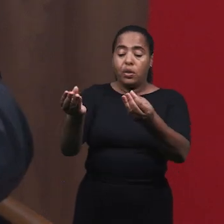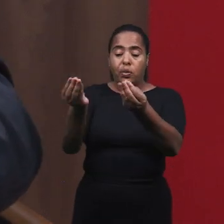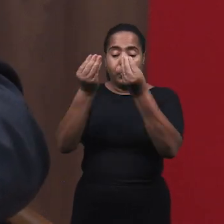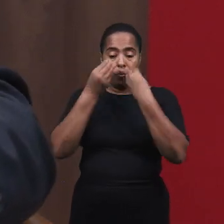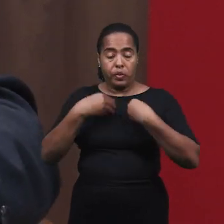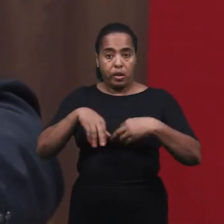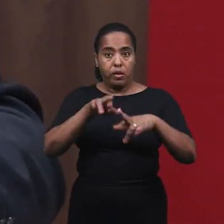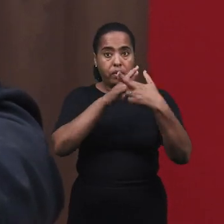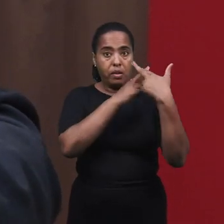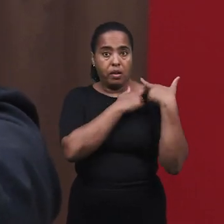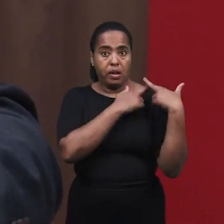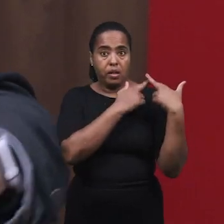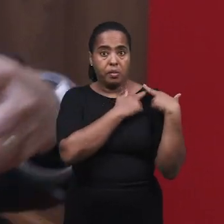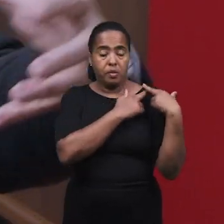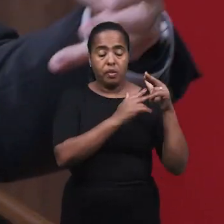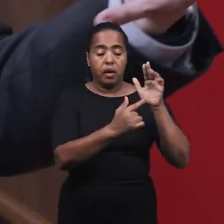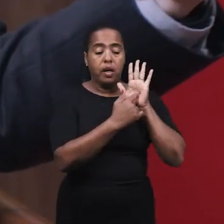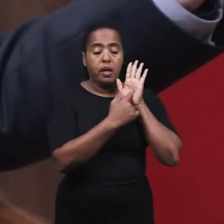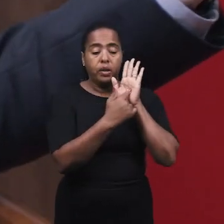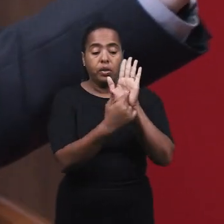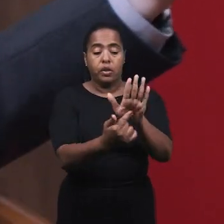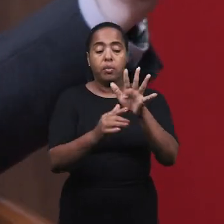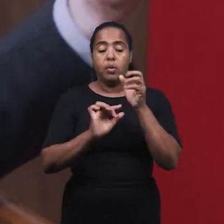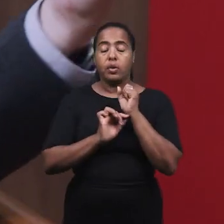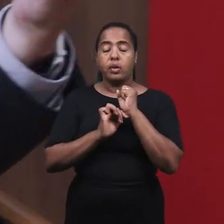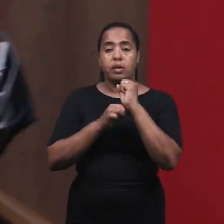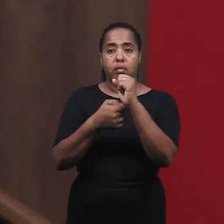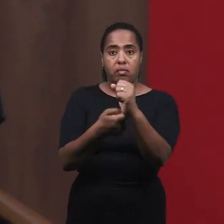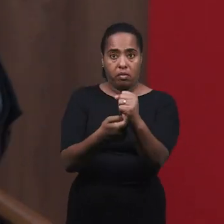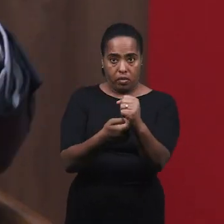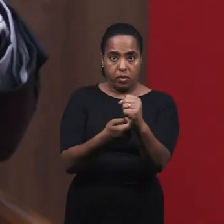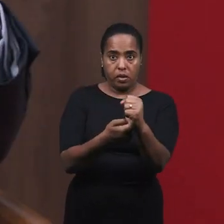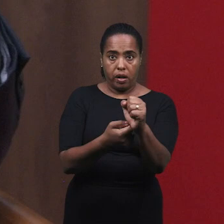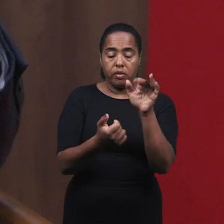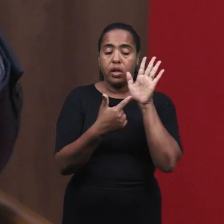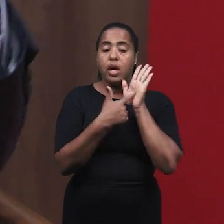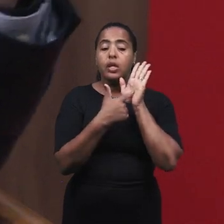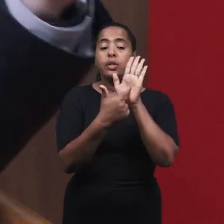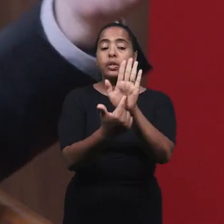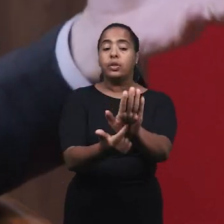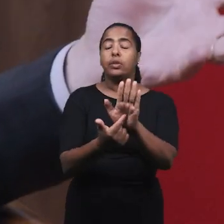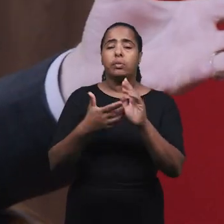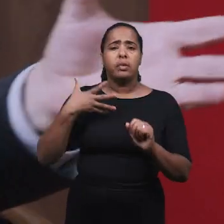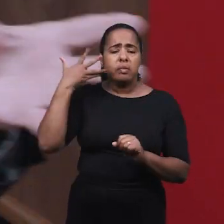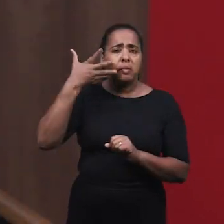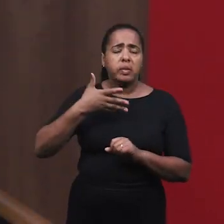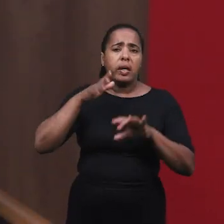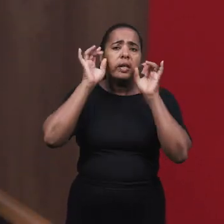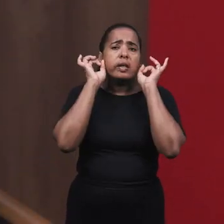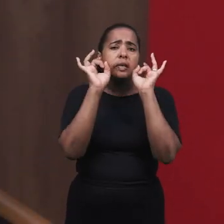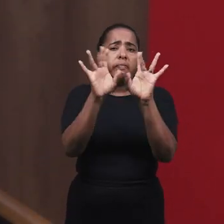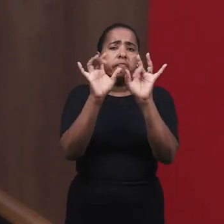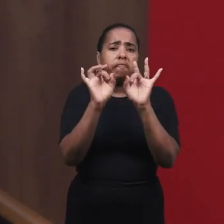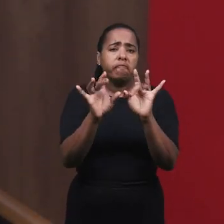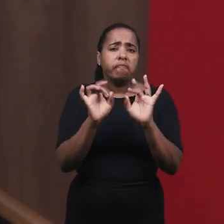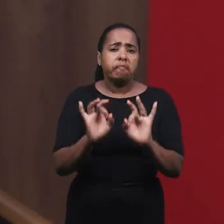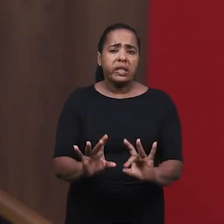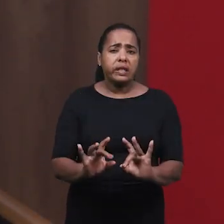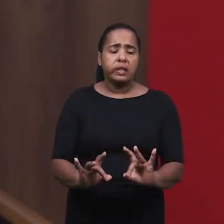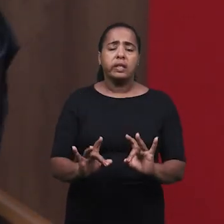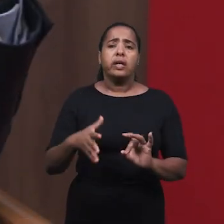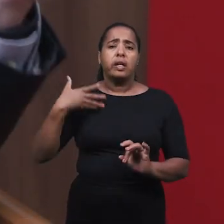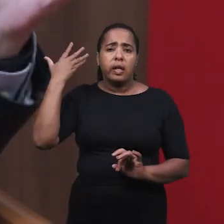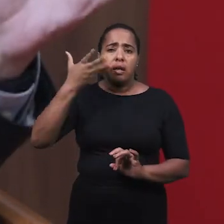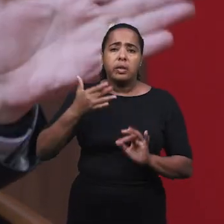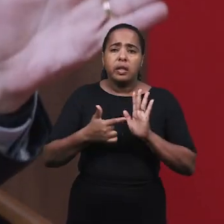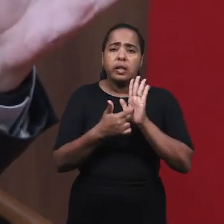de présenter ces mystères et ces messages sages, spécialement le message que Jésus